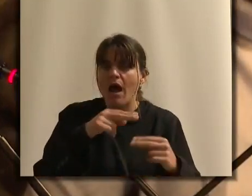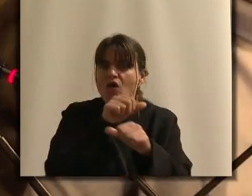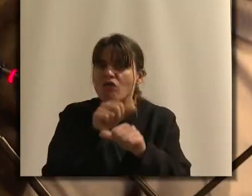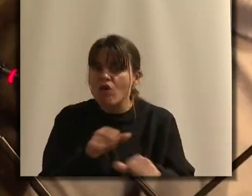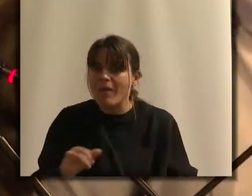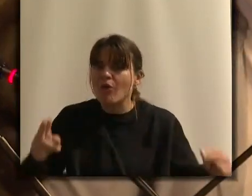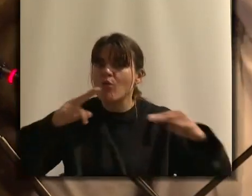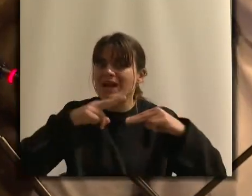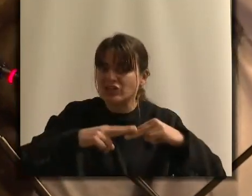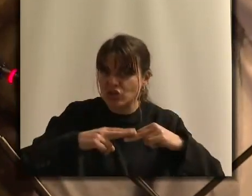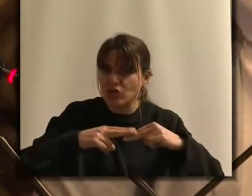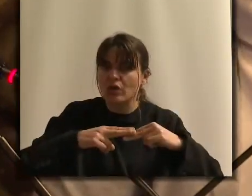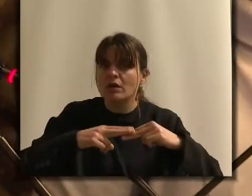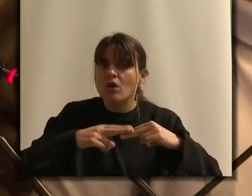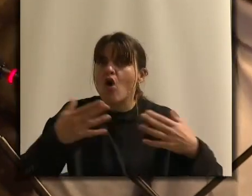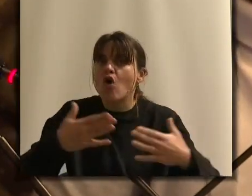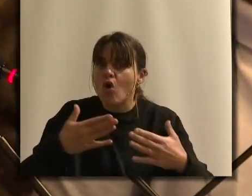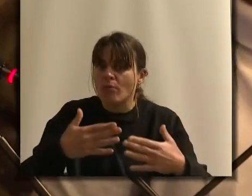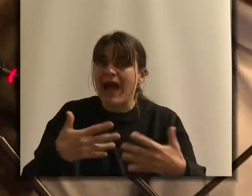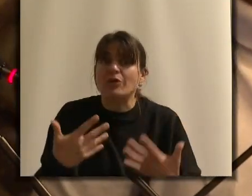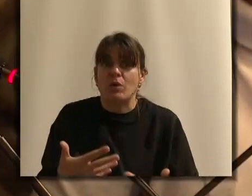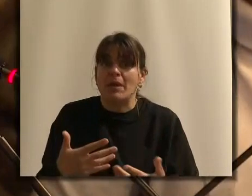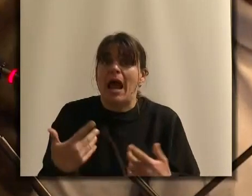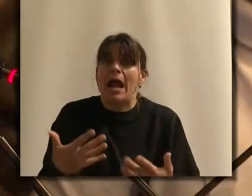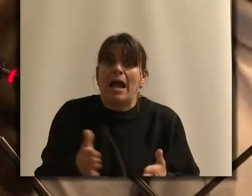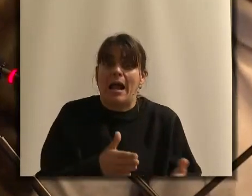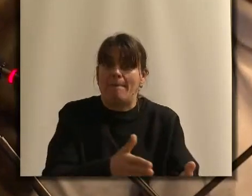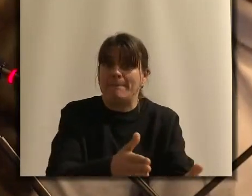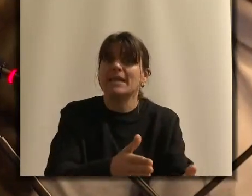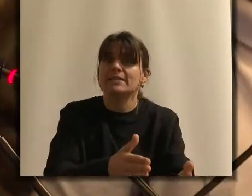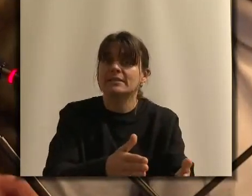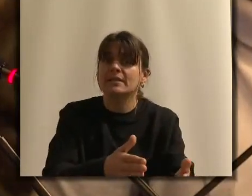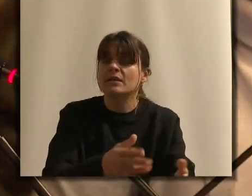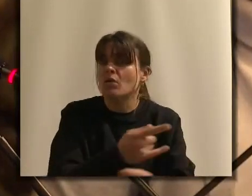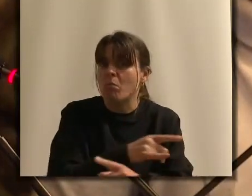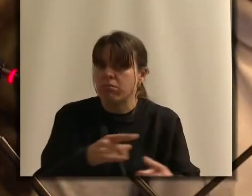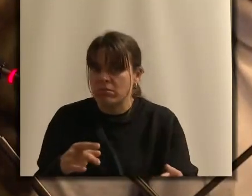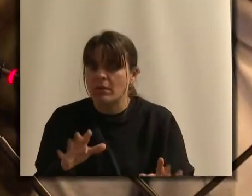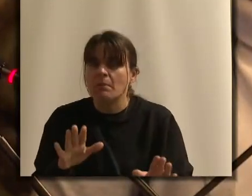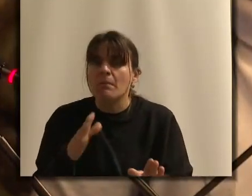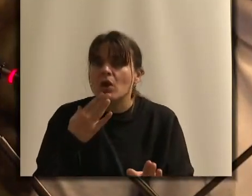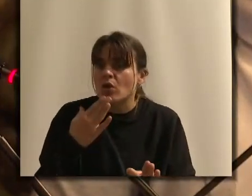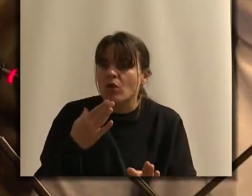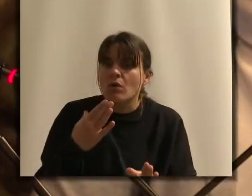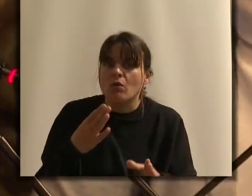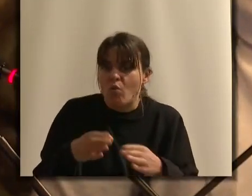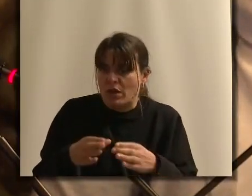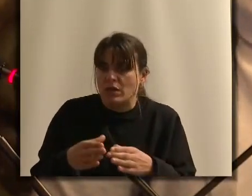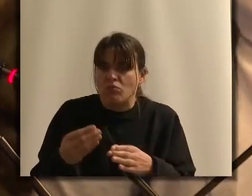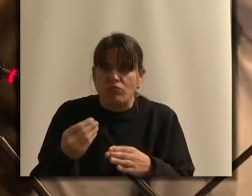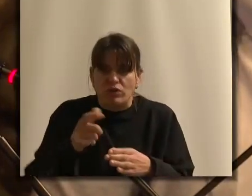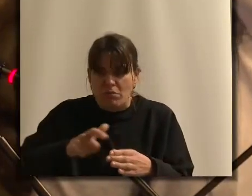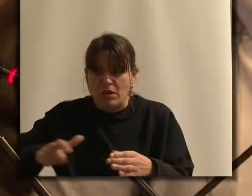Vull dir, actualment existeix per camins rurals i hi ha molts usuaris, insisteixo, Osona en Bici com a col·lectiu significatiu que promou l'ús